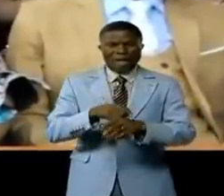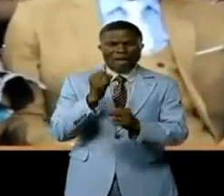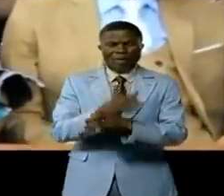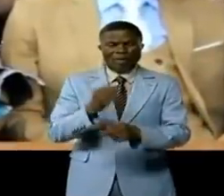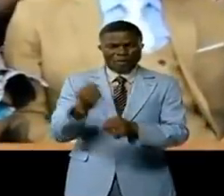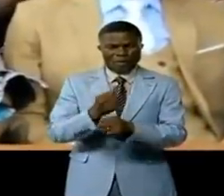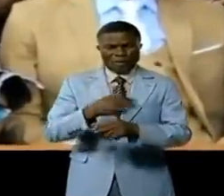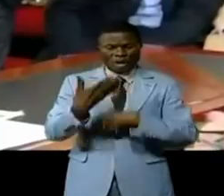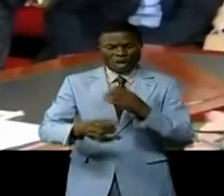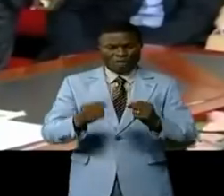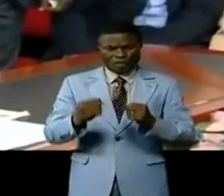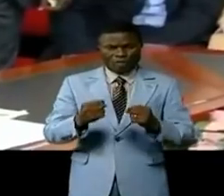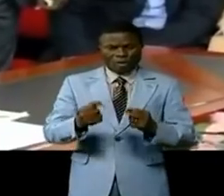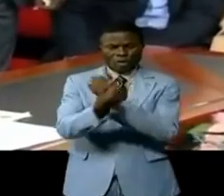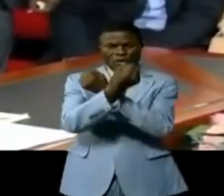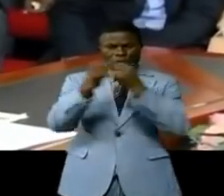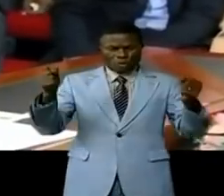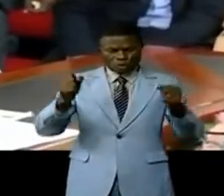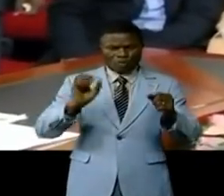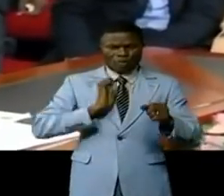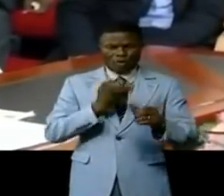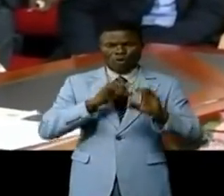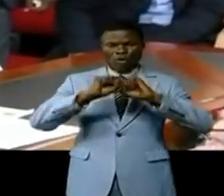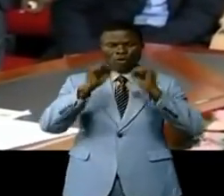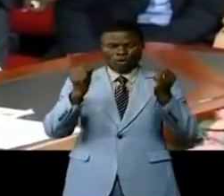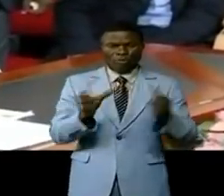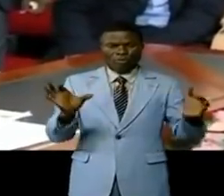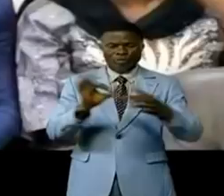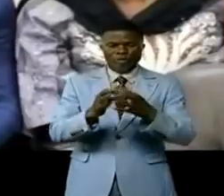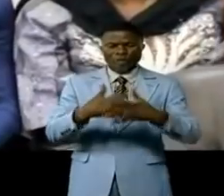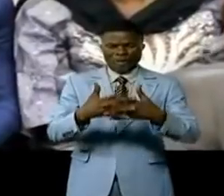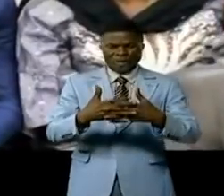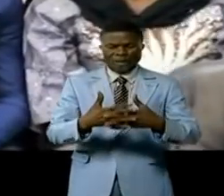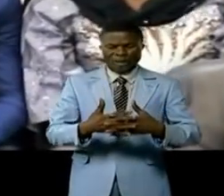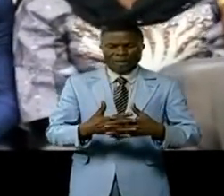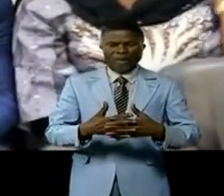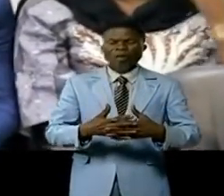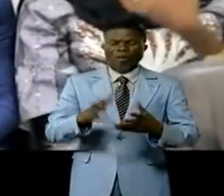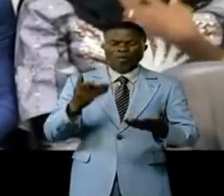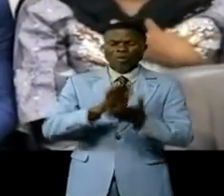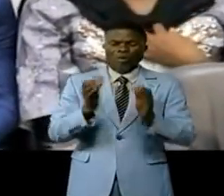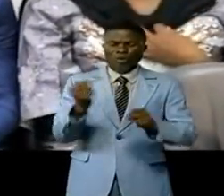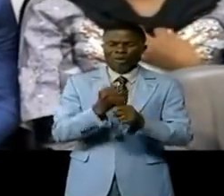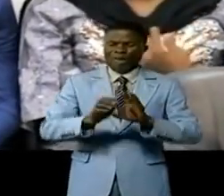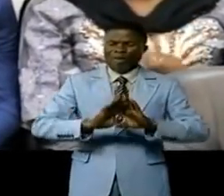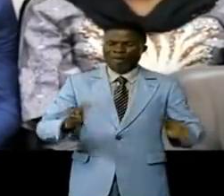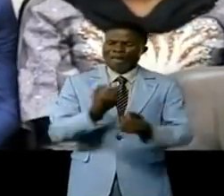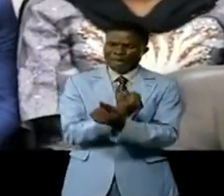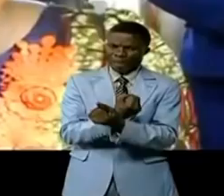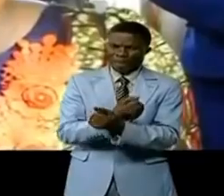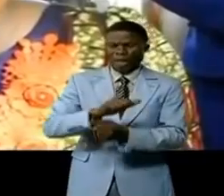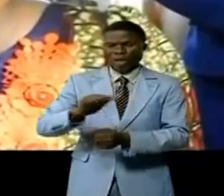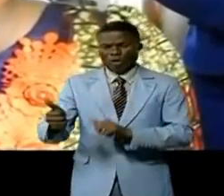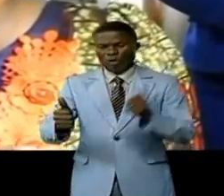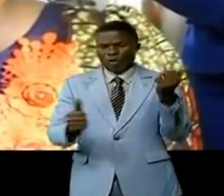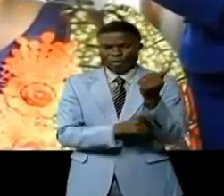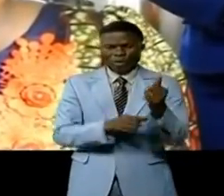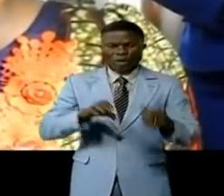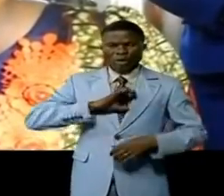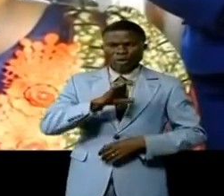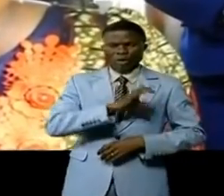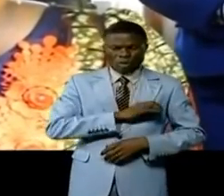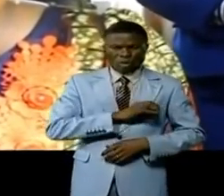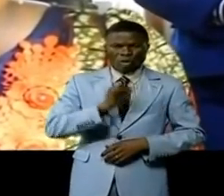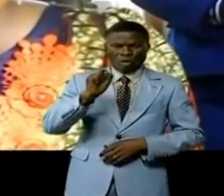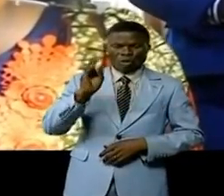à l'effort pour sauver l'OEBK. Joignons nos mains pour mériter le respect des autres. Le comité de l'OEBK